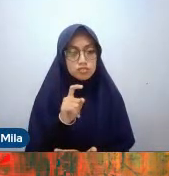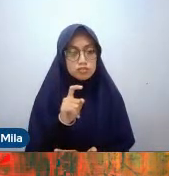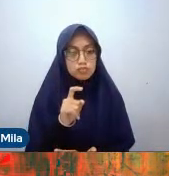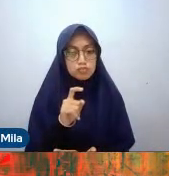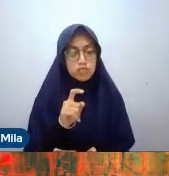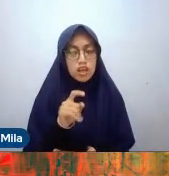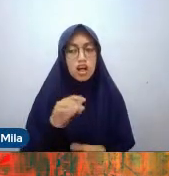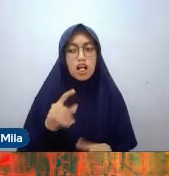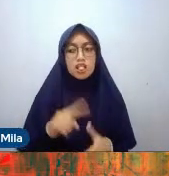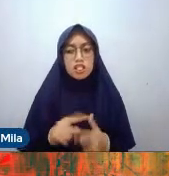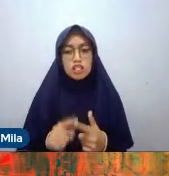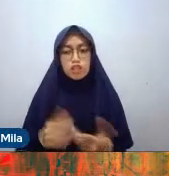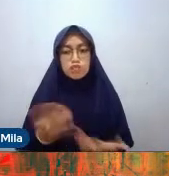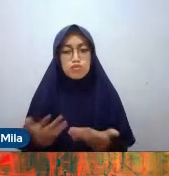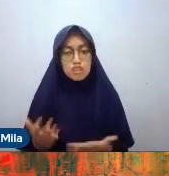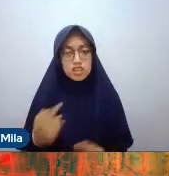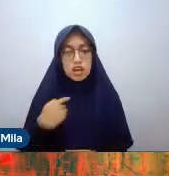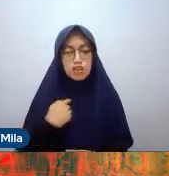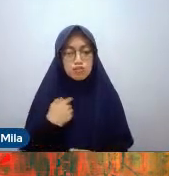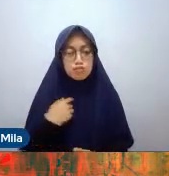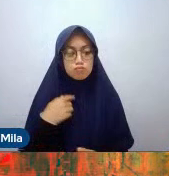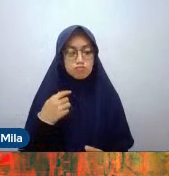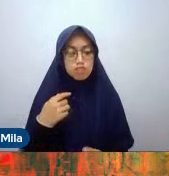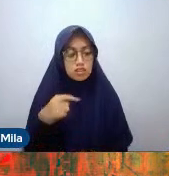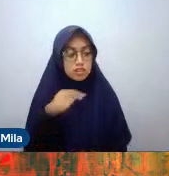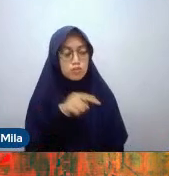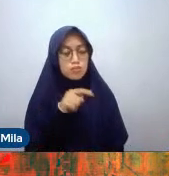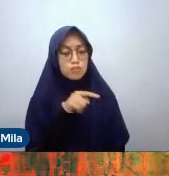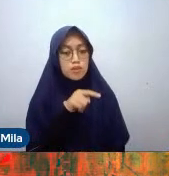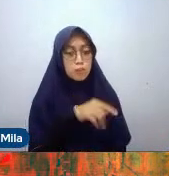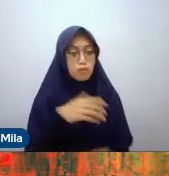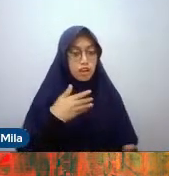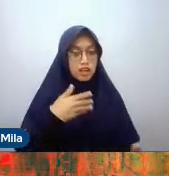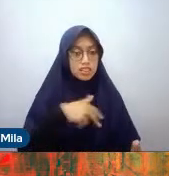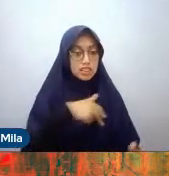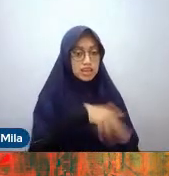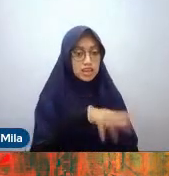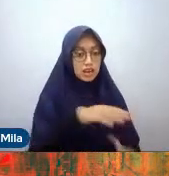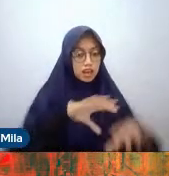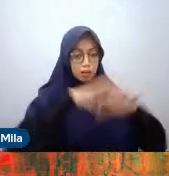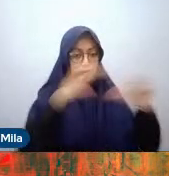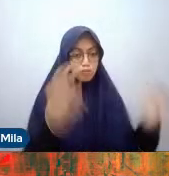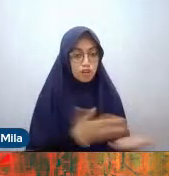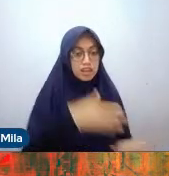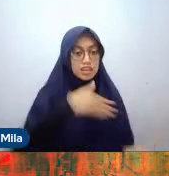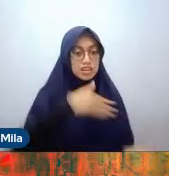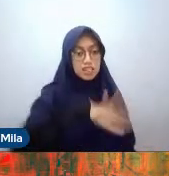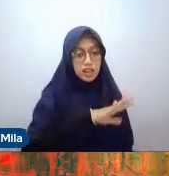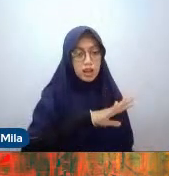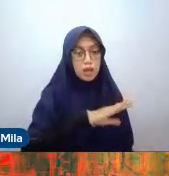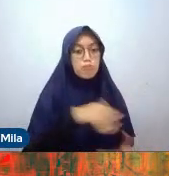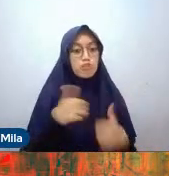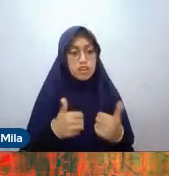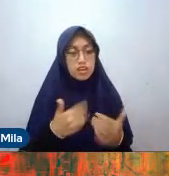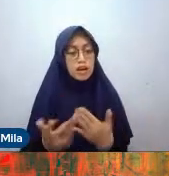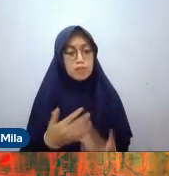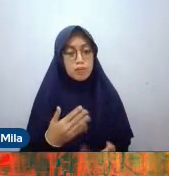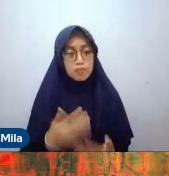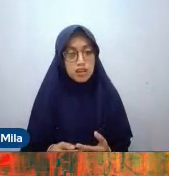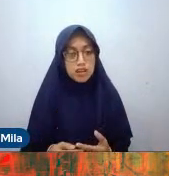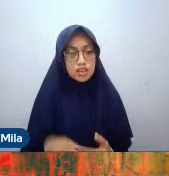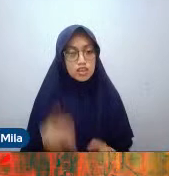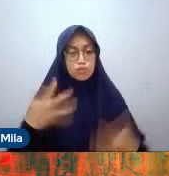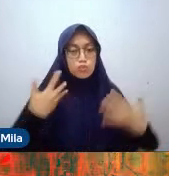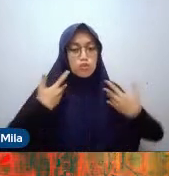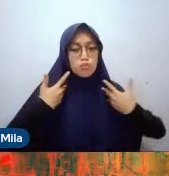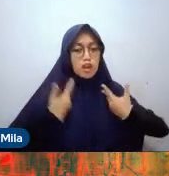okay lah, boleh nendang bola gitu, tapi aman. Jadi dia boleh kita kasih bola, ditendang aja nggak apa-apa, silakan aman. Itu untuk